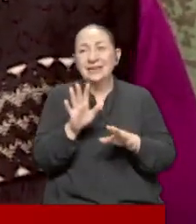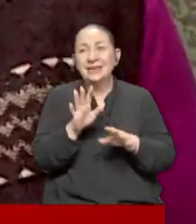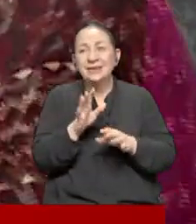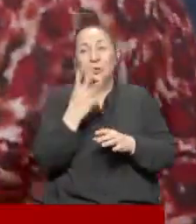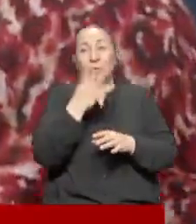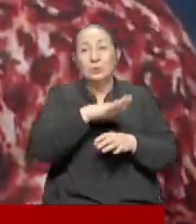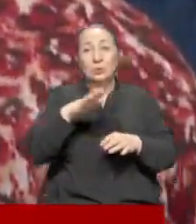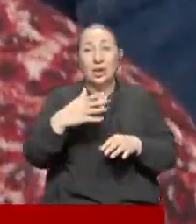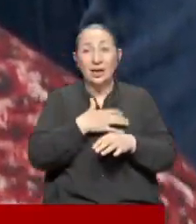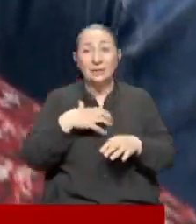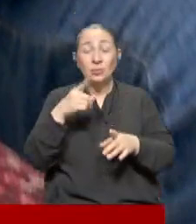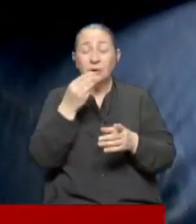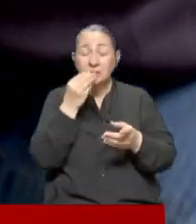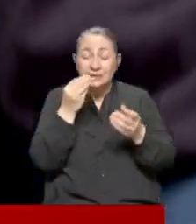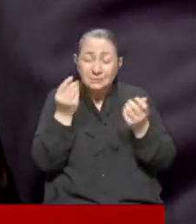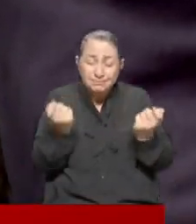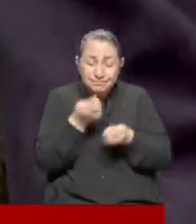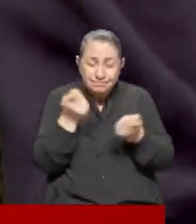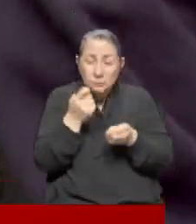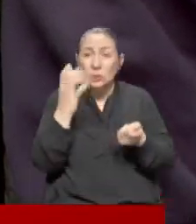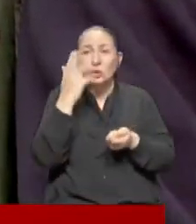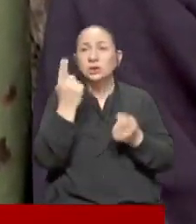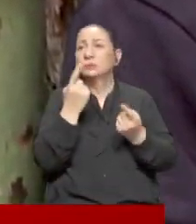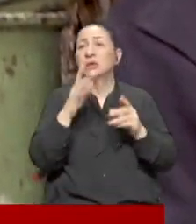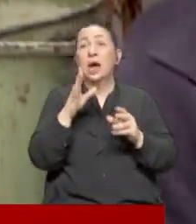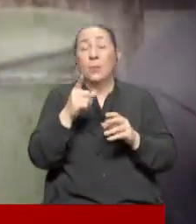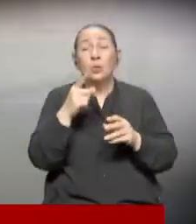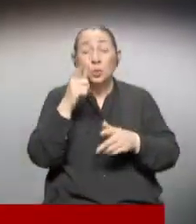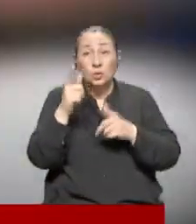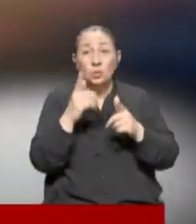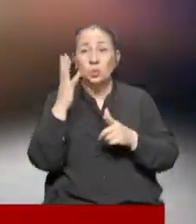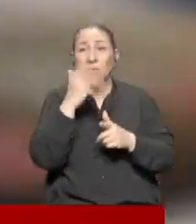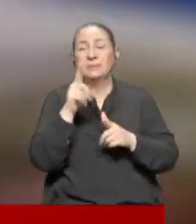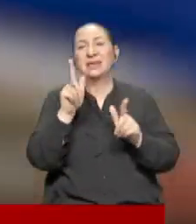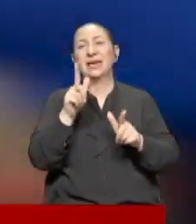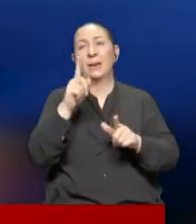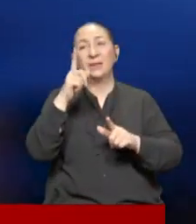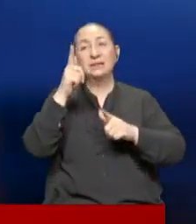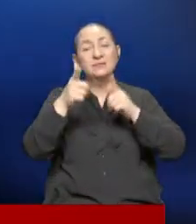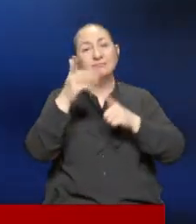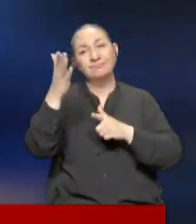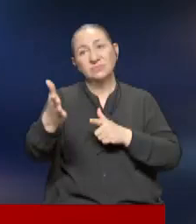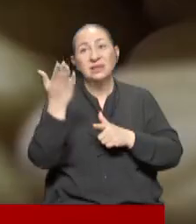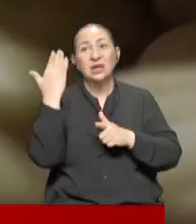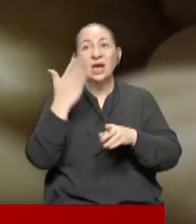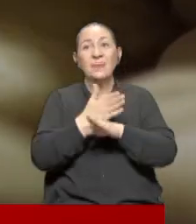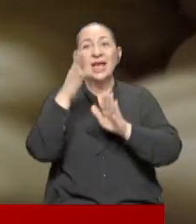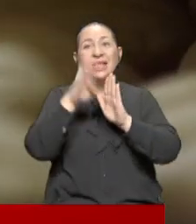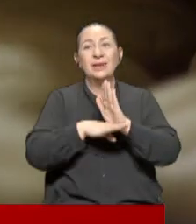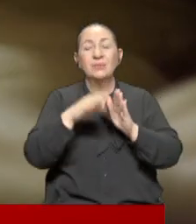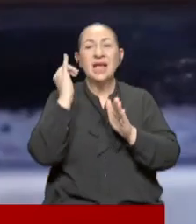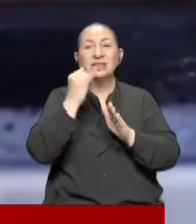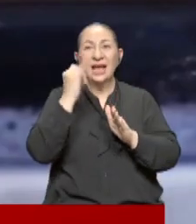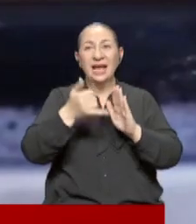dört Çocuk annesinin bu geçim Savaşı utanılacak bir durum değil ama bu görüntüler utanılması gereken bir manzaram daha önce ekmek indirim